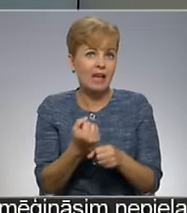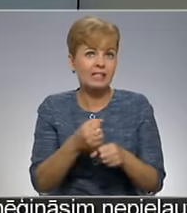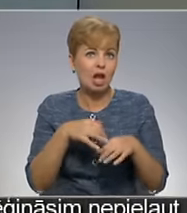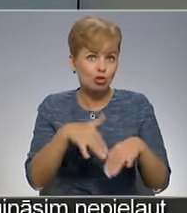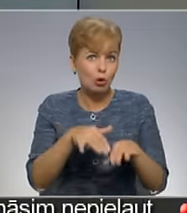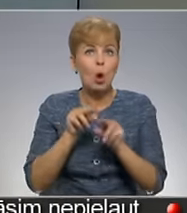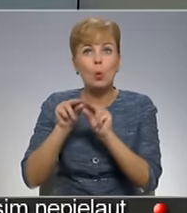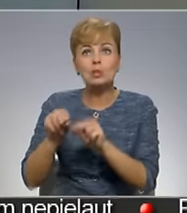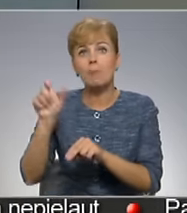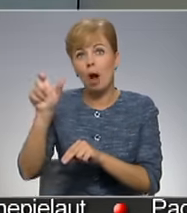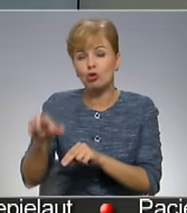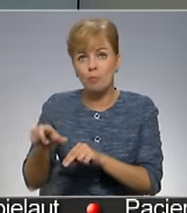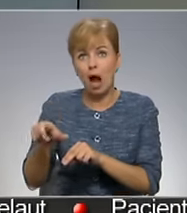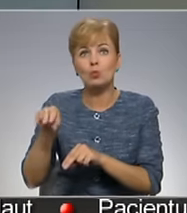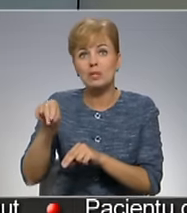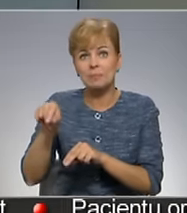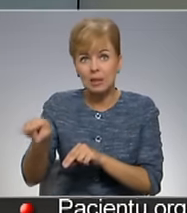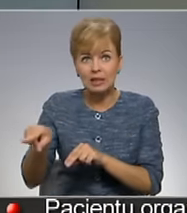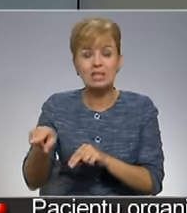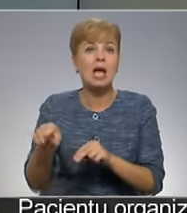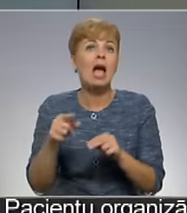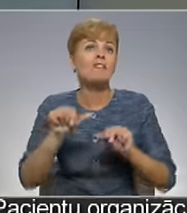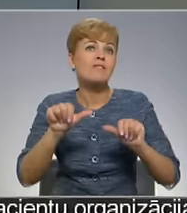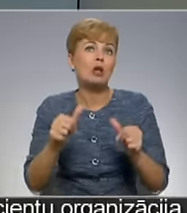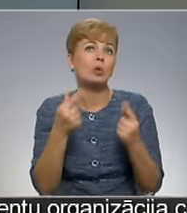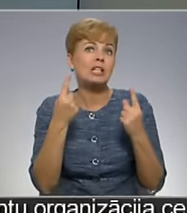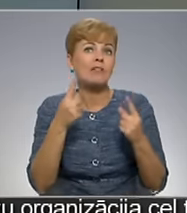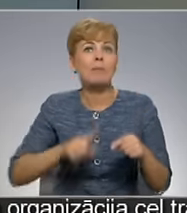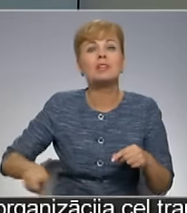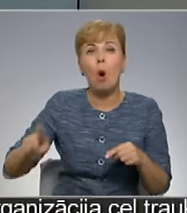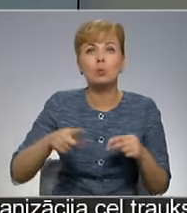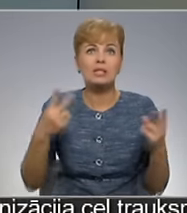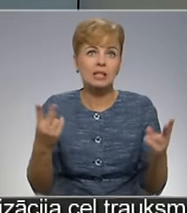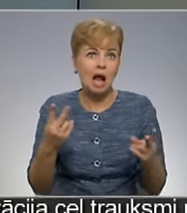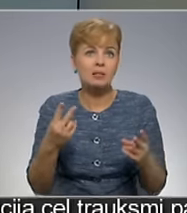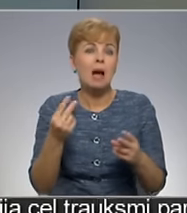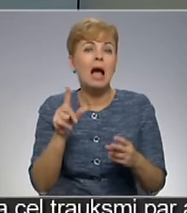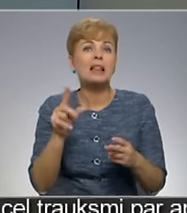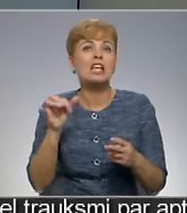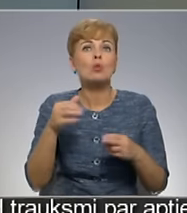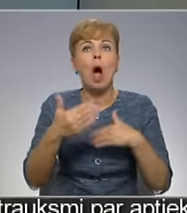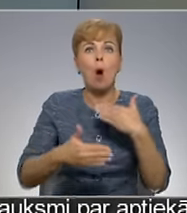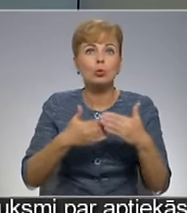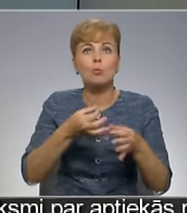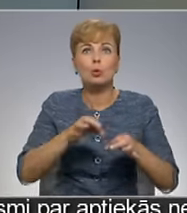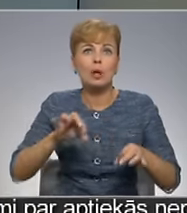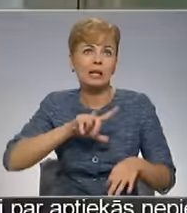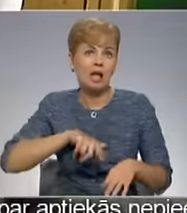ievērojot tautiskās tradīcijas no līnaudumu un rotāt ar latviskajām spēka zīmēm. Turpina Vidzemes televīzija.